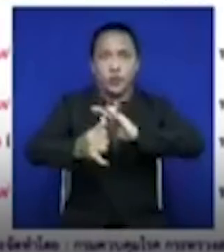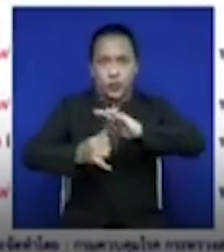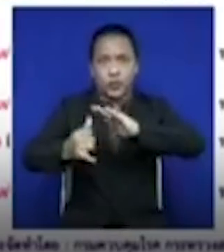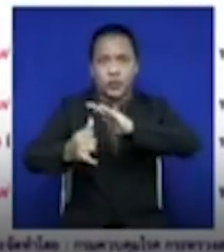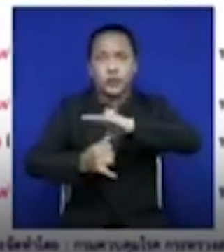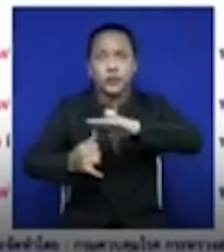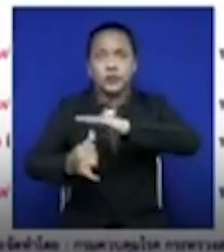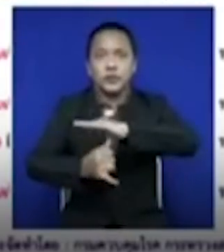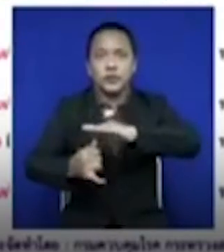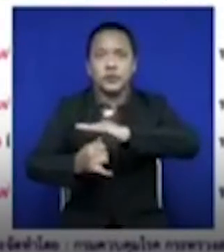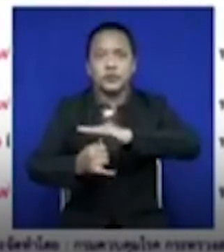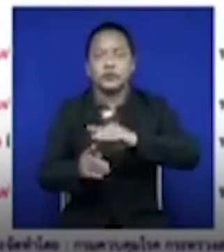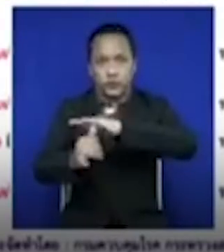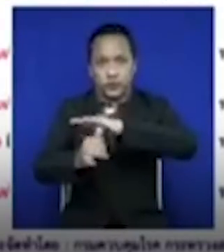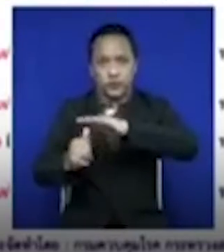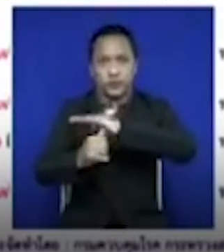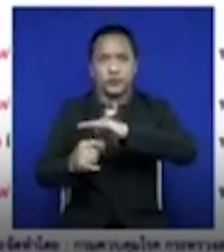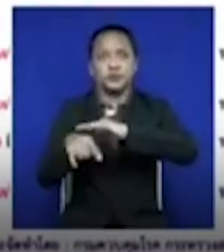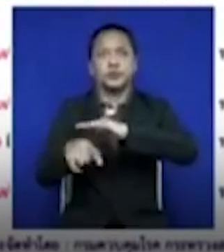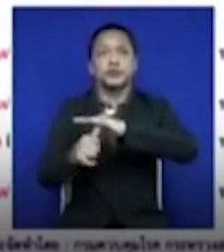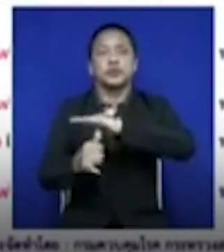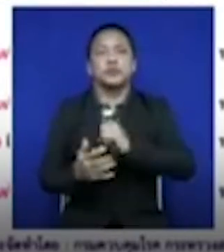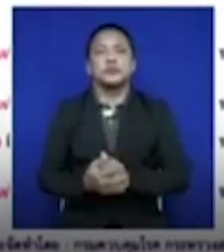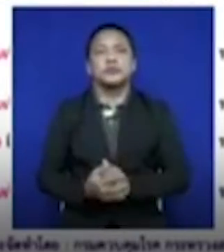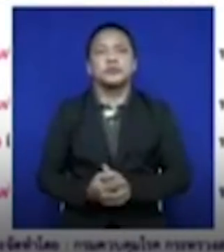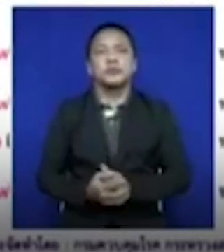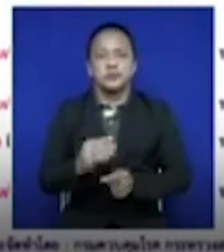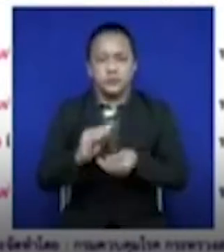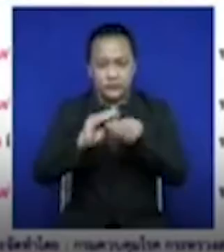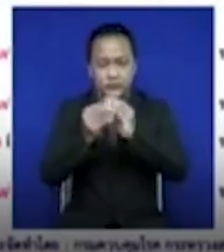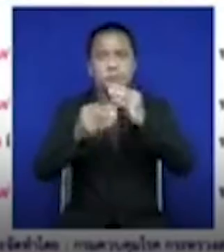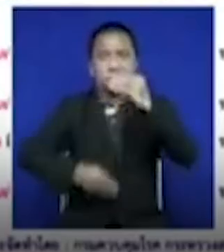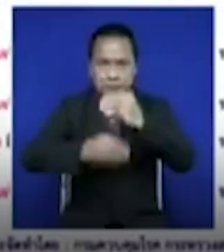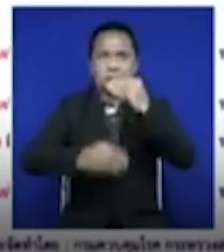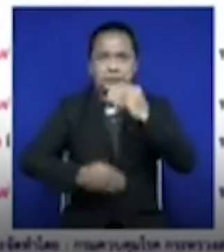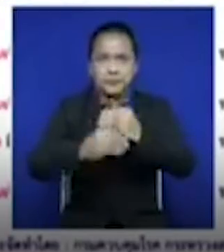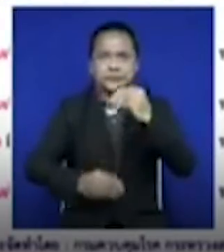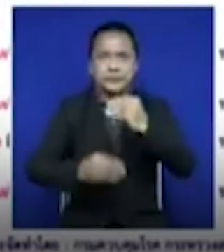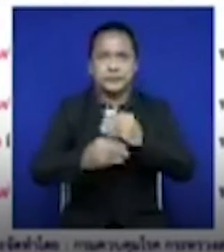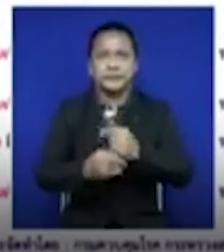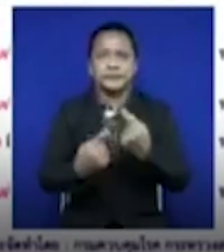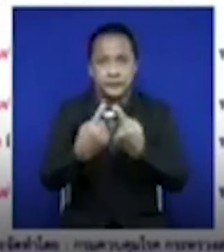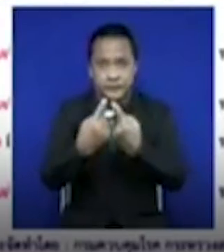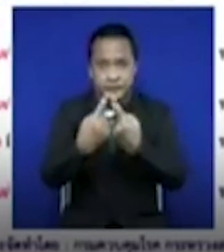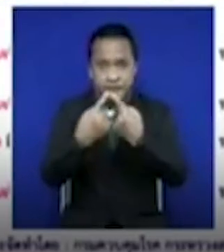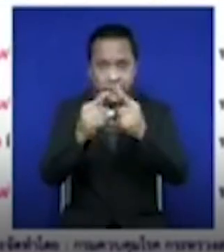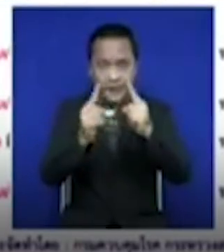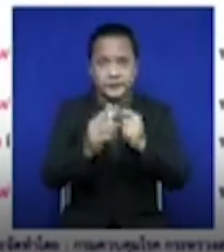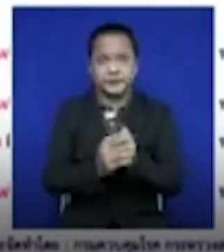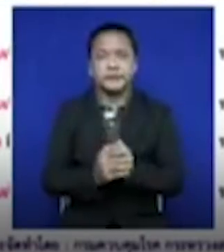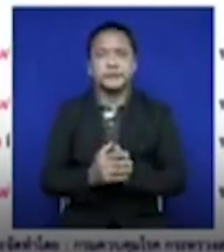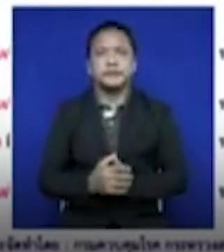หรือ alternative state quarantine นี้นะครับจะเห็นว่าตัวเลขก็เพิ่มขึ้นแต่จริงๆแล้วอย่าง